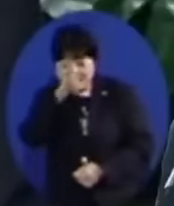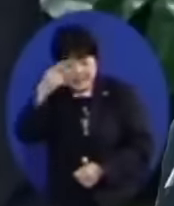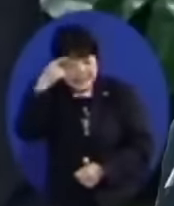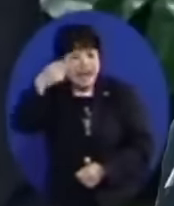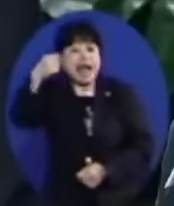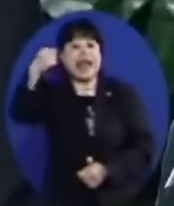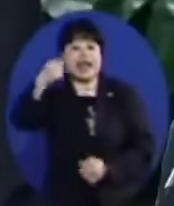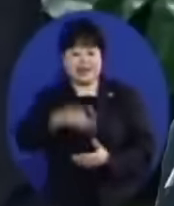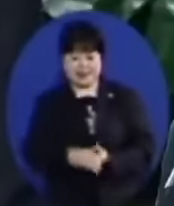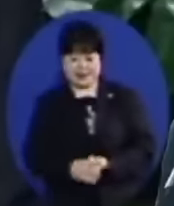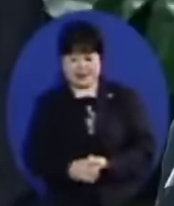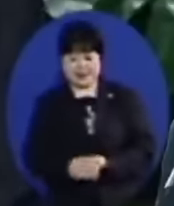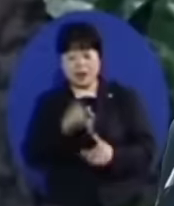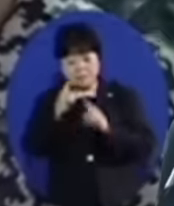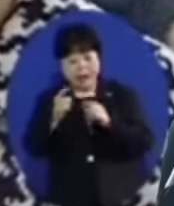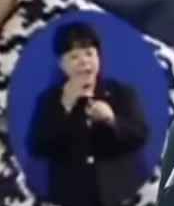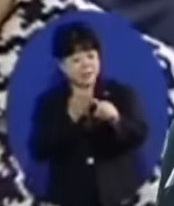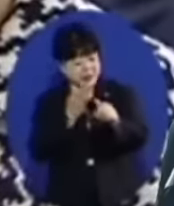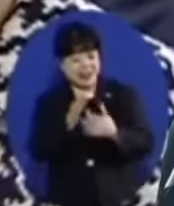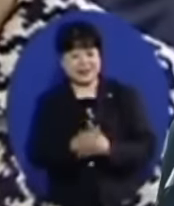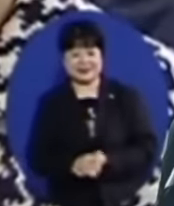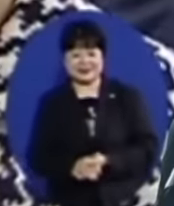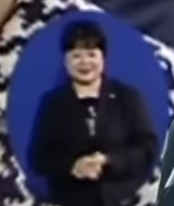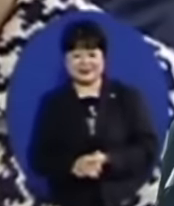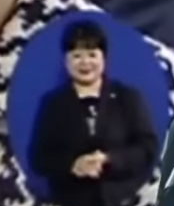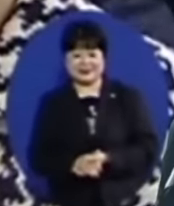같이 말하십시오.